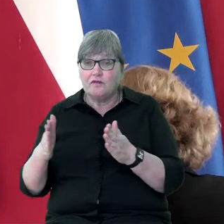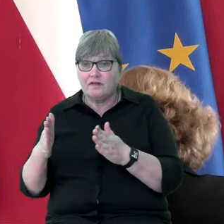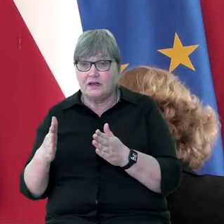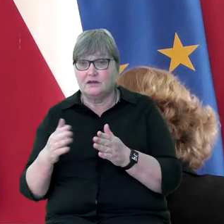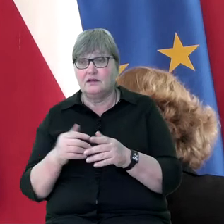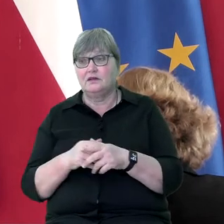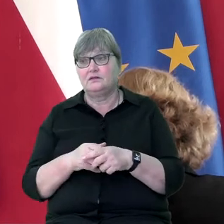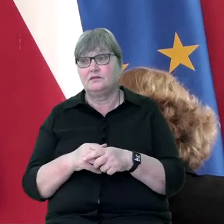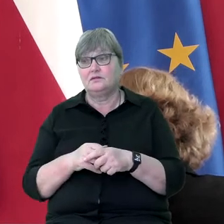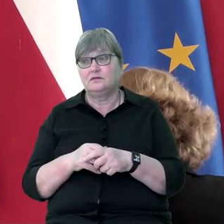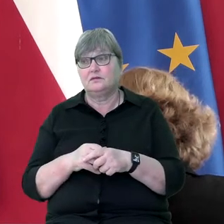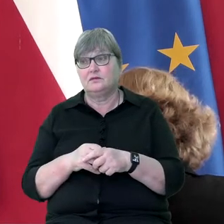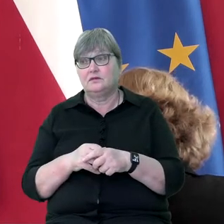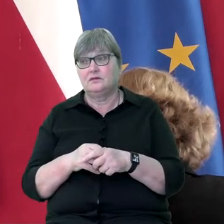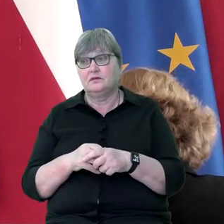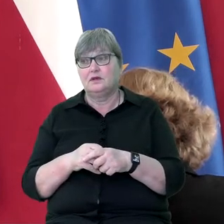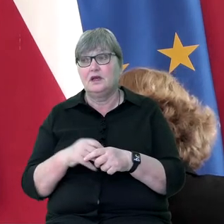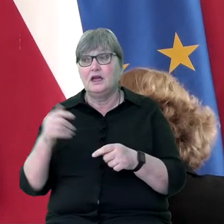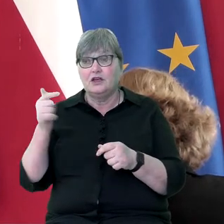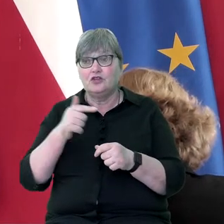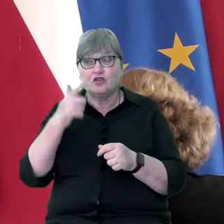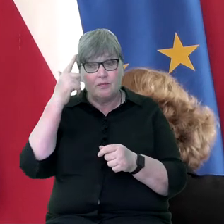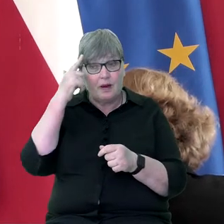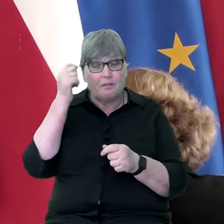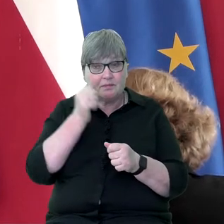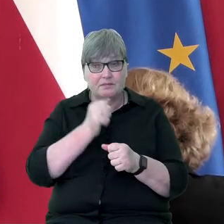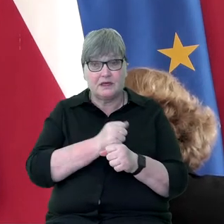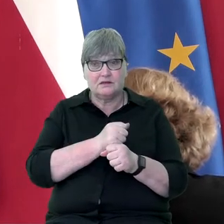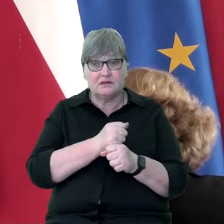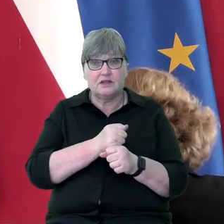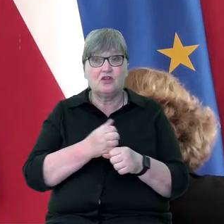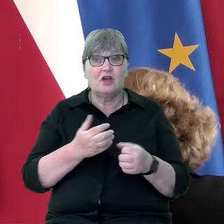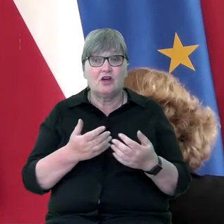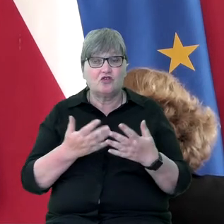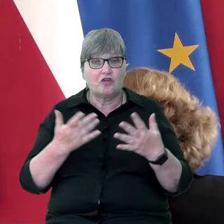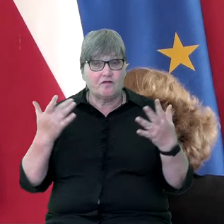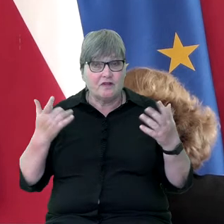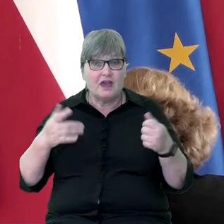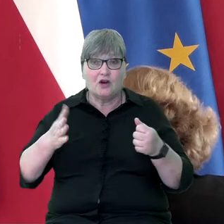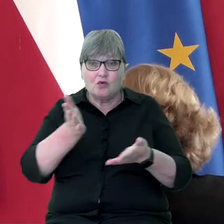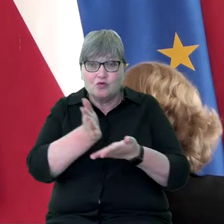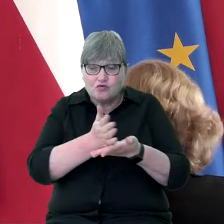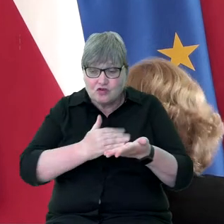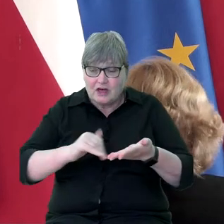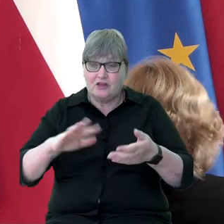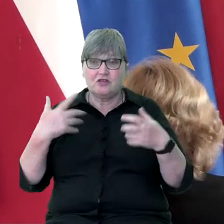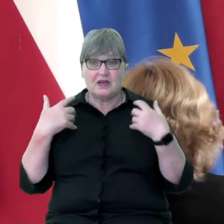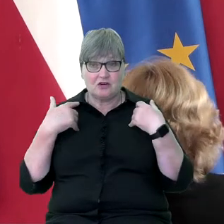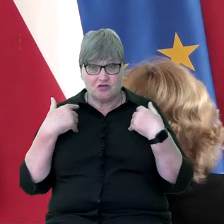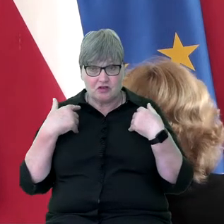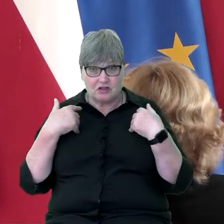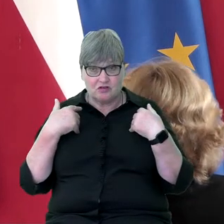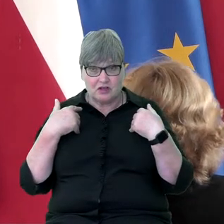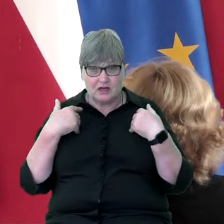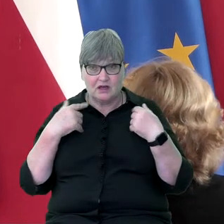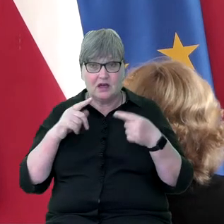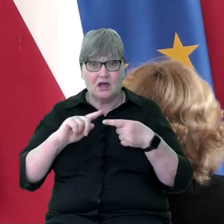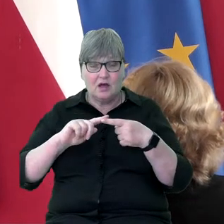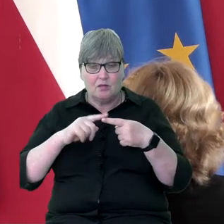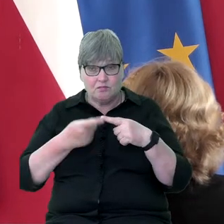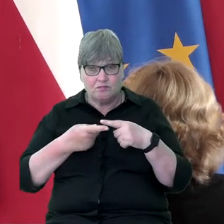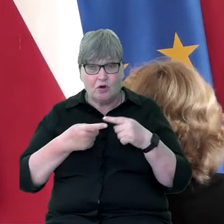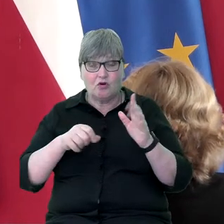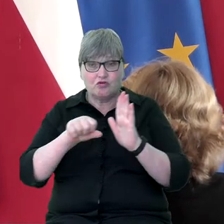departamentach. I też trzeba pamiętać, że w wielu obszarach życia po lipcu 1944